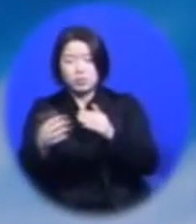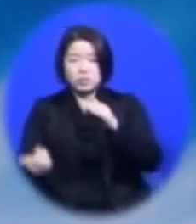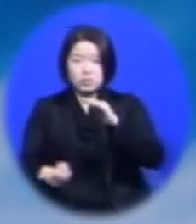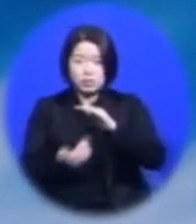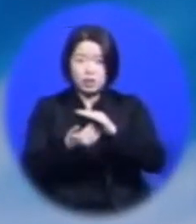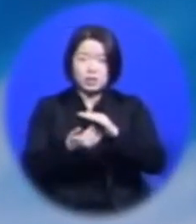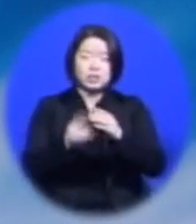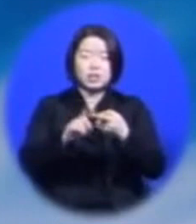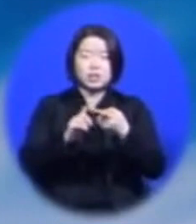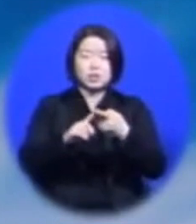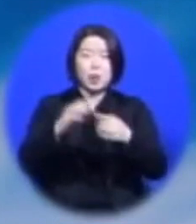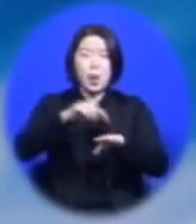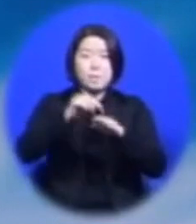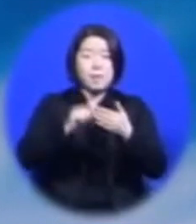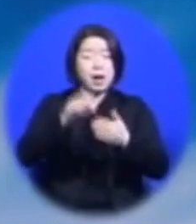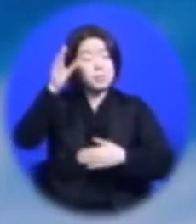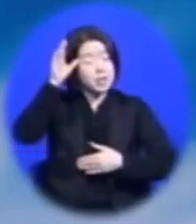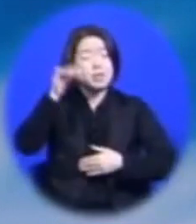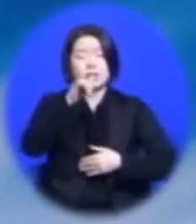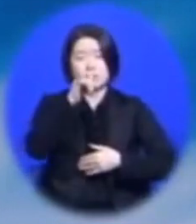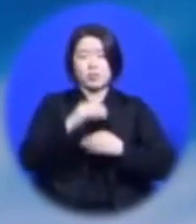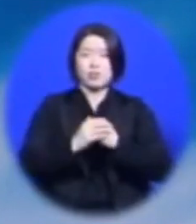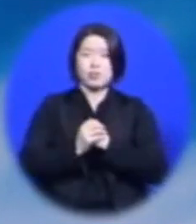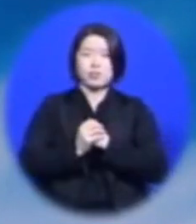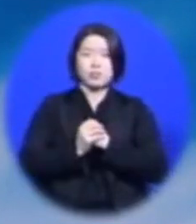마음의 기대가 있습니다.